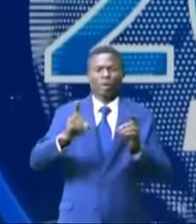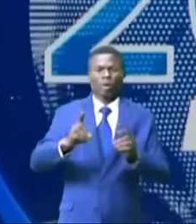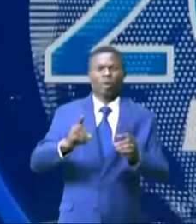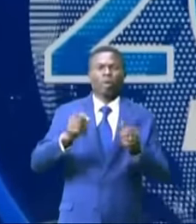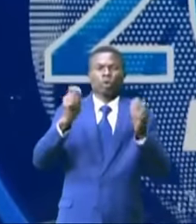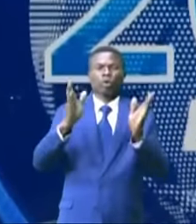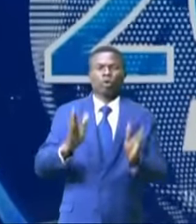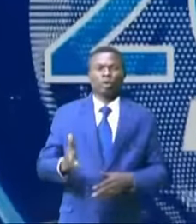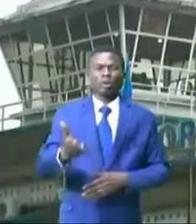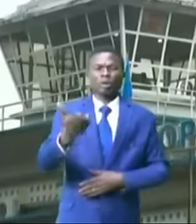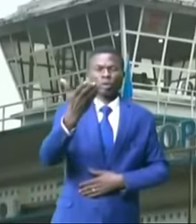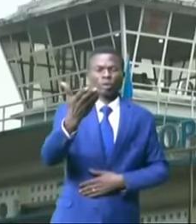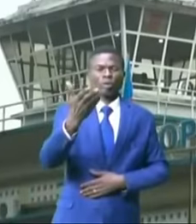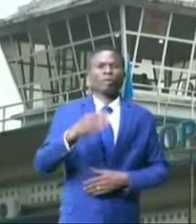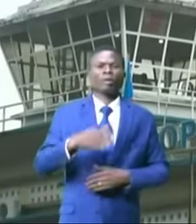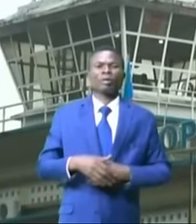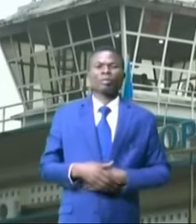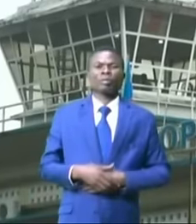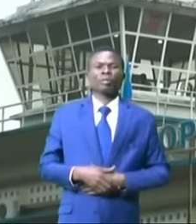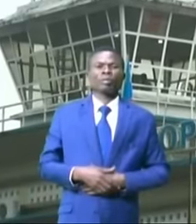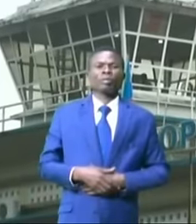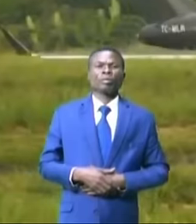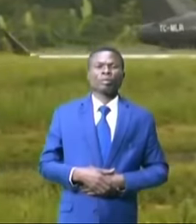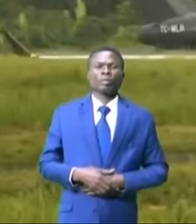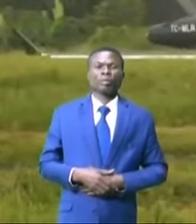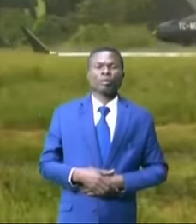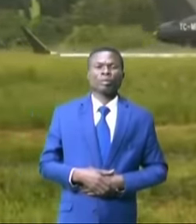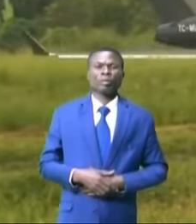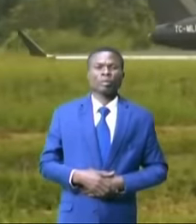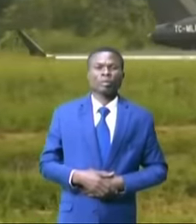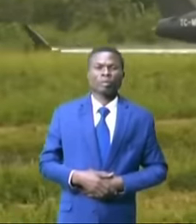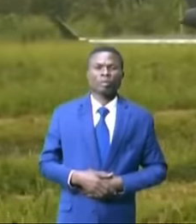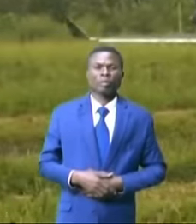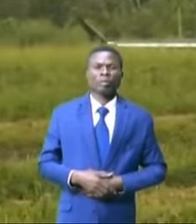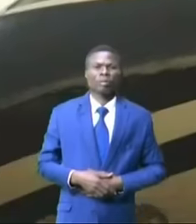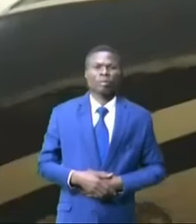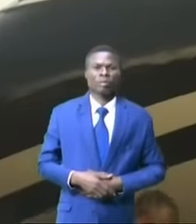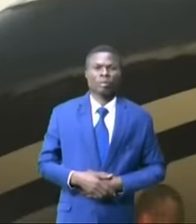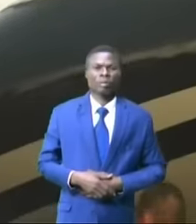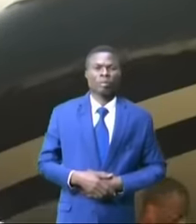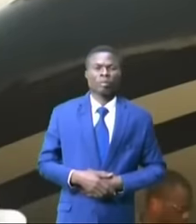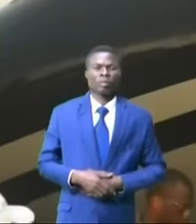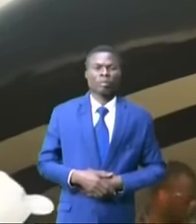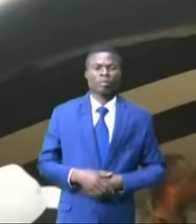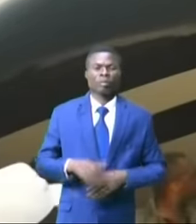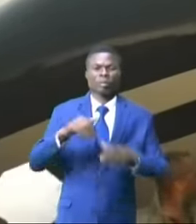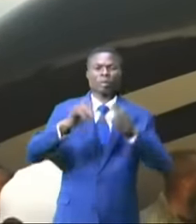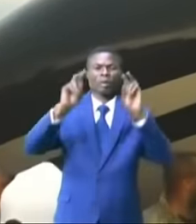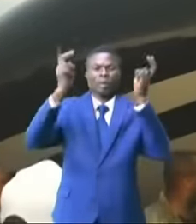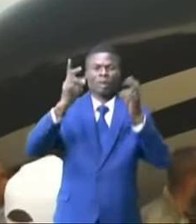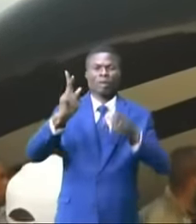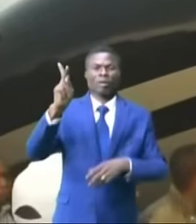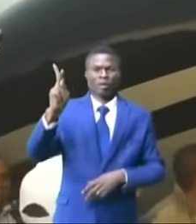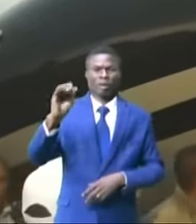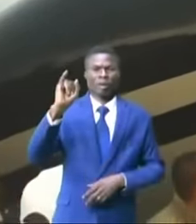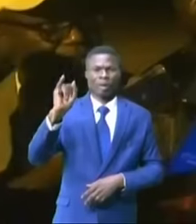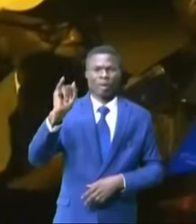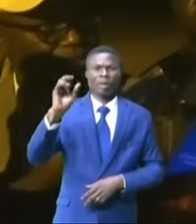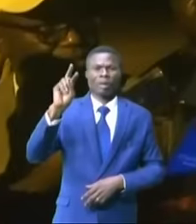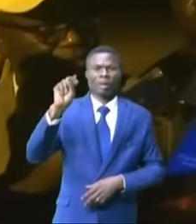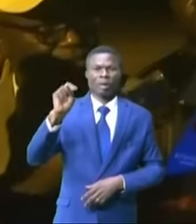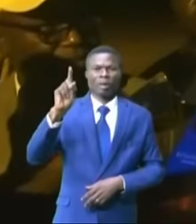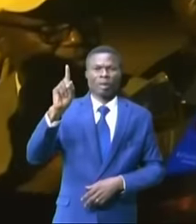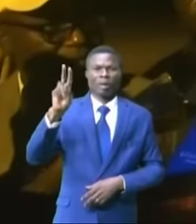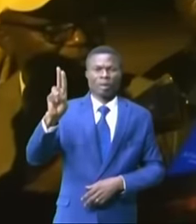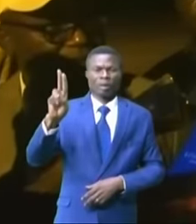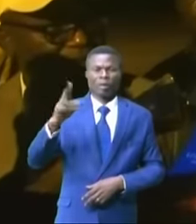reporters. Regardez. Totale satisfaction pour l'étape du Maniema dans la ville de Kindu. Un grand remerciement